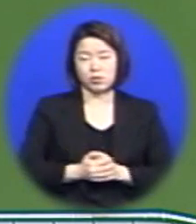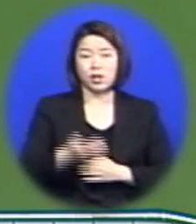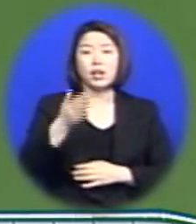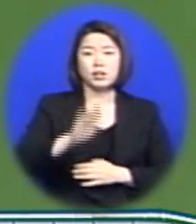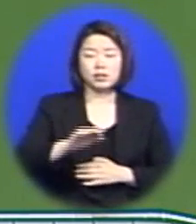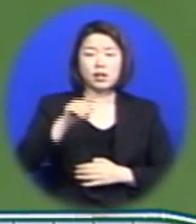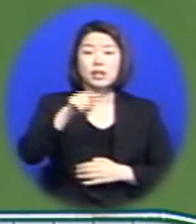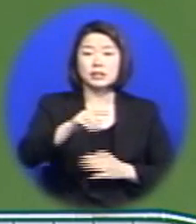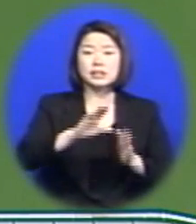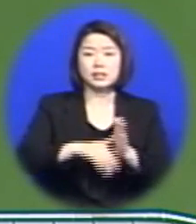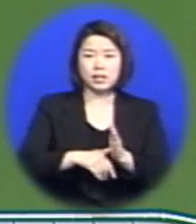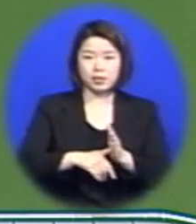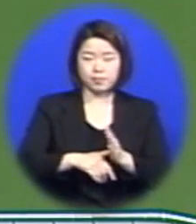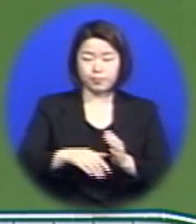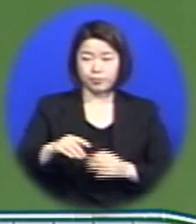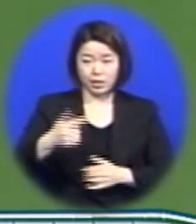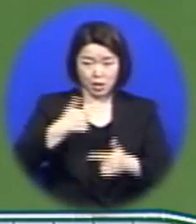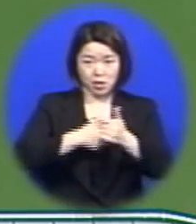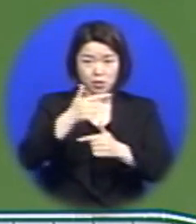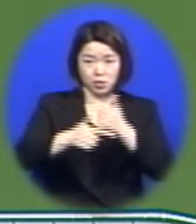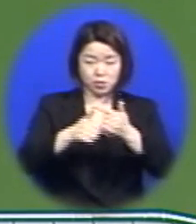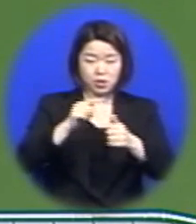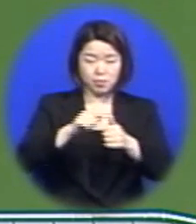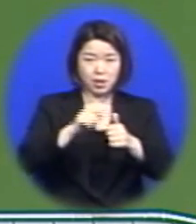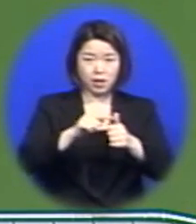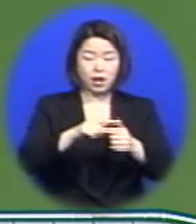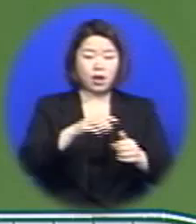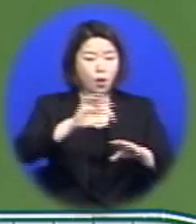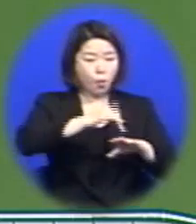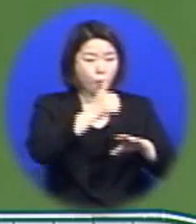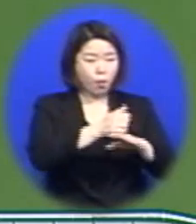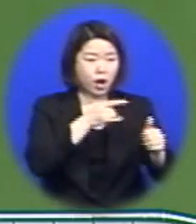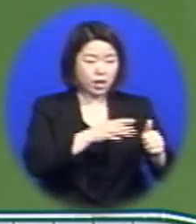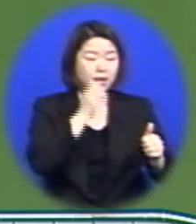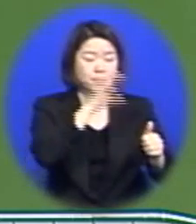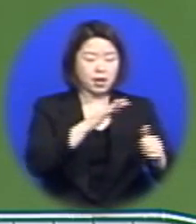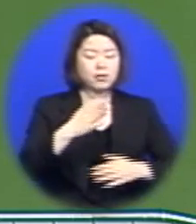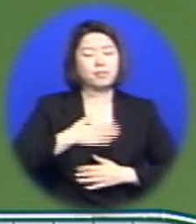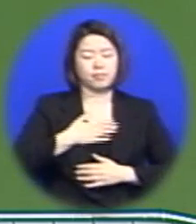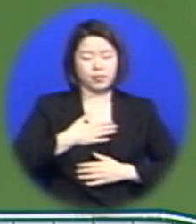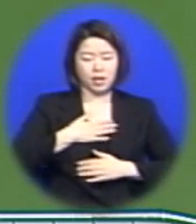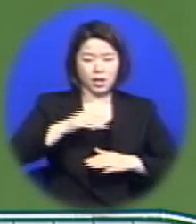그때 왕이요 제 조국은 저 이스라엘입니다